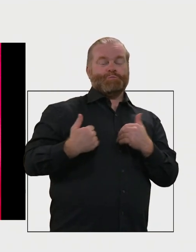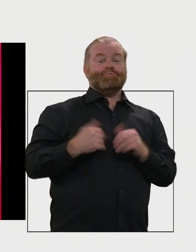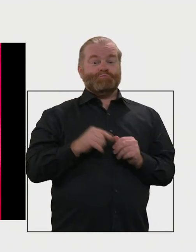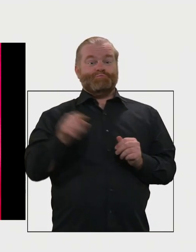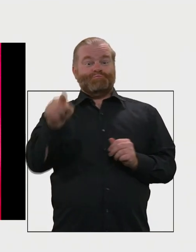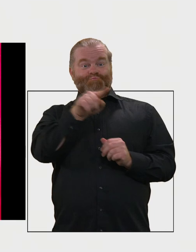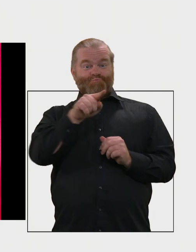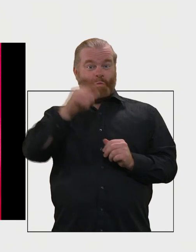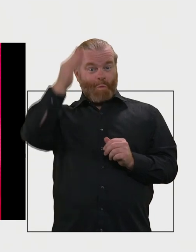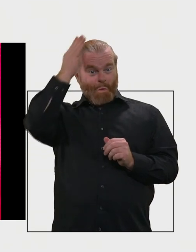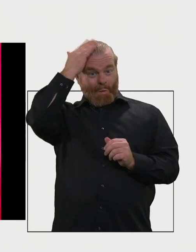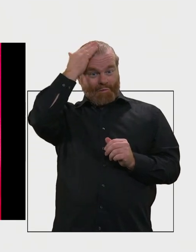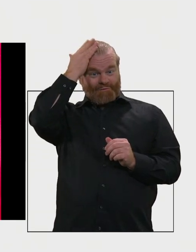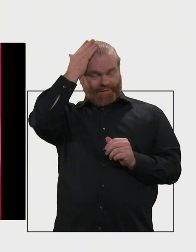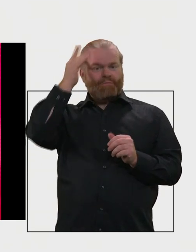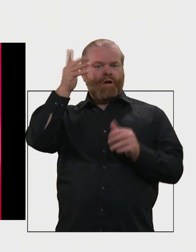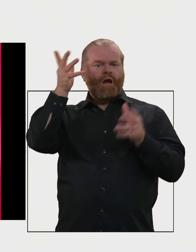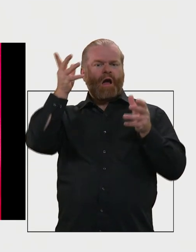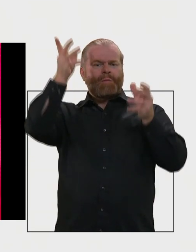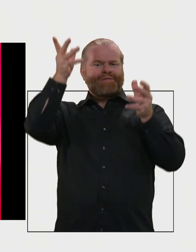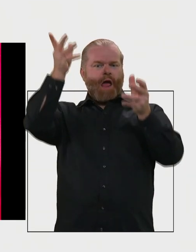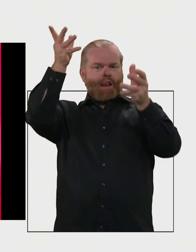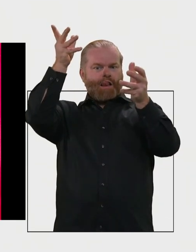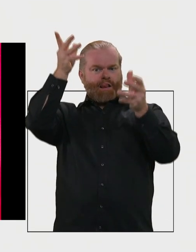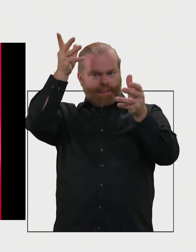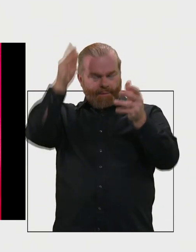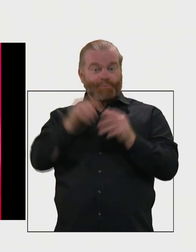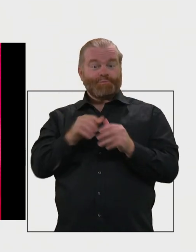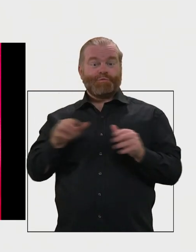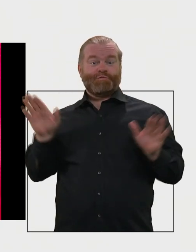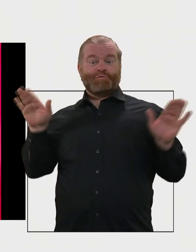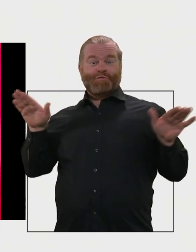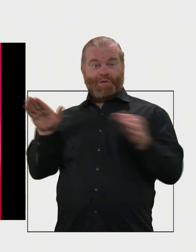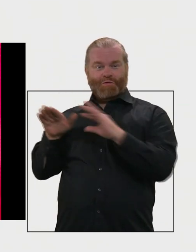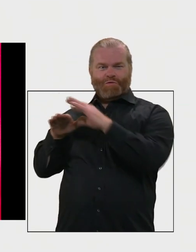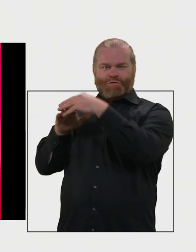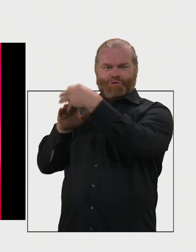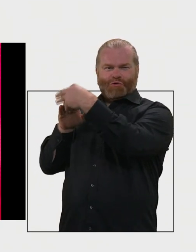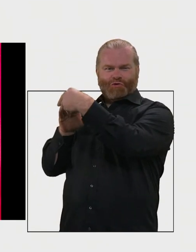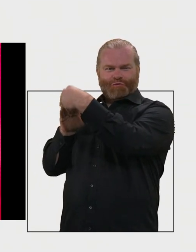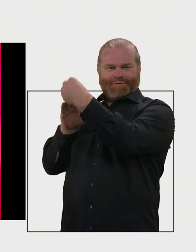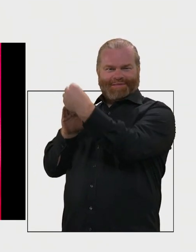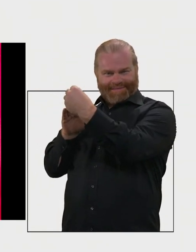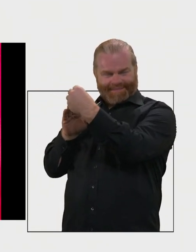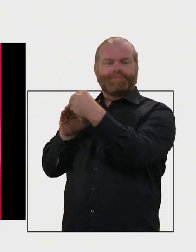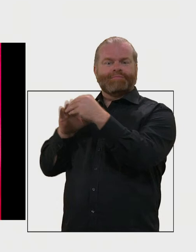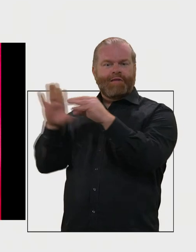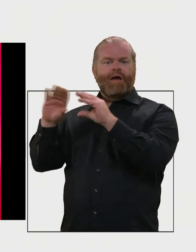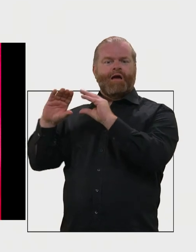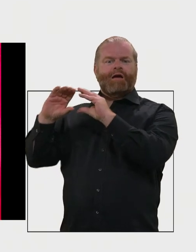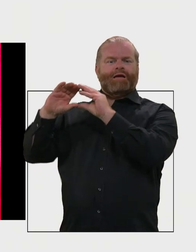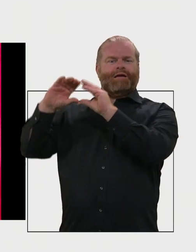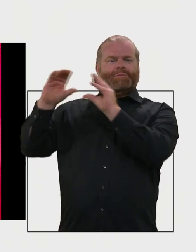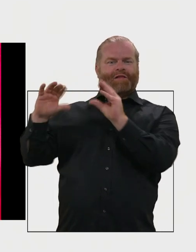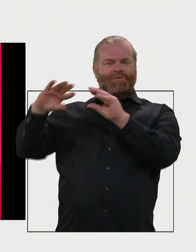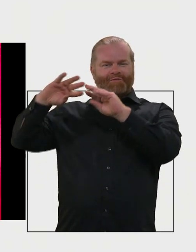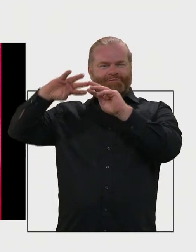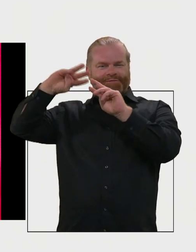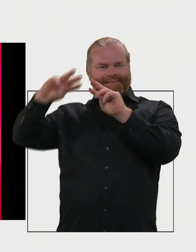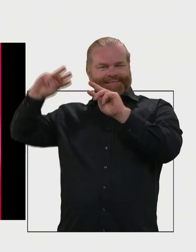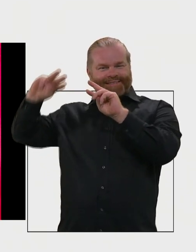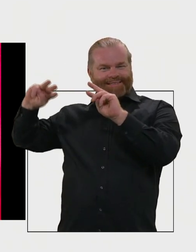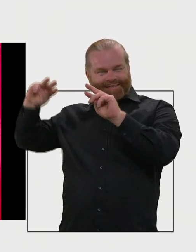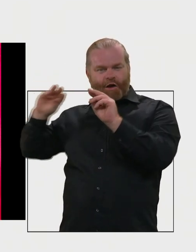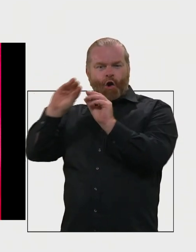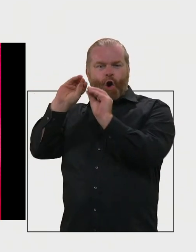und den Flügelspitzen der Engel ruht ein Gebälk mit Fries. Der Fries ist mit Ornamenten verziert. Darüber